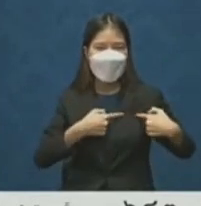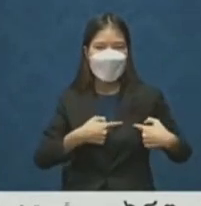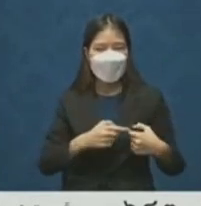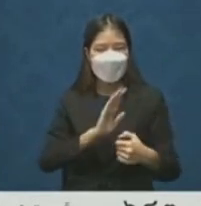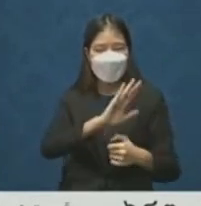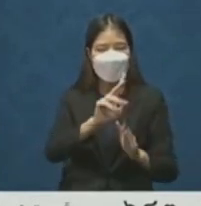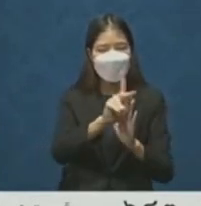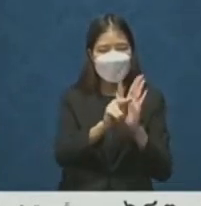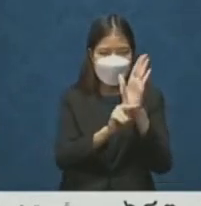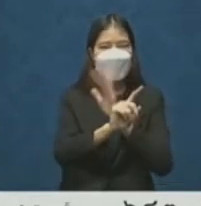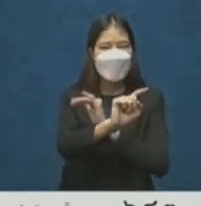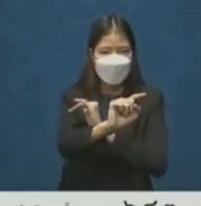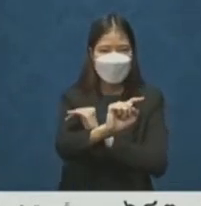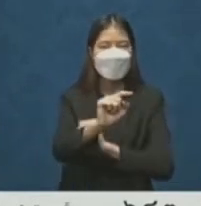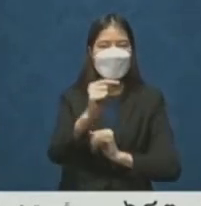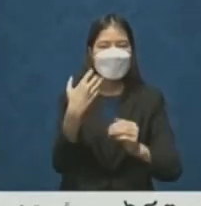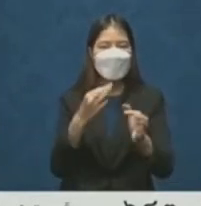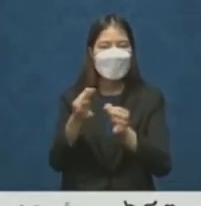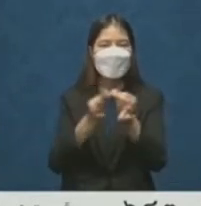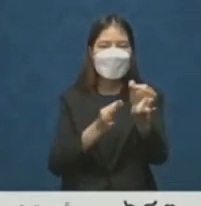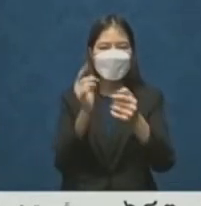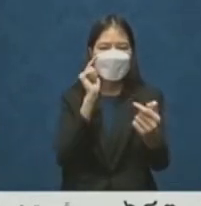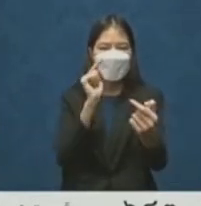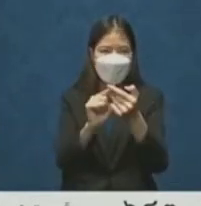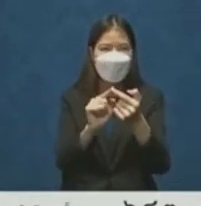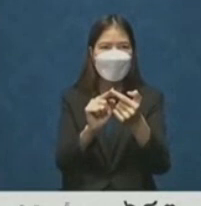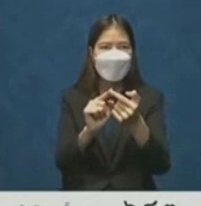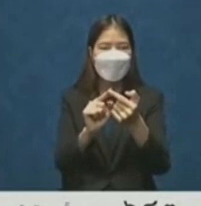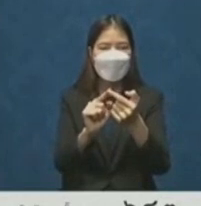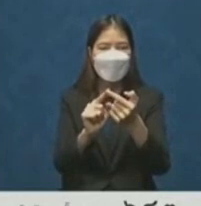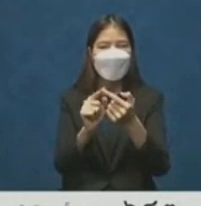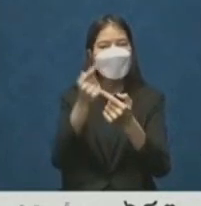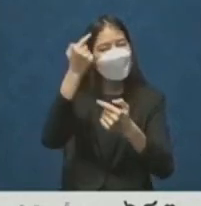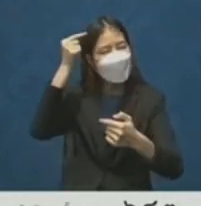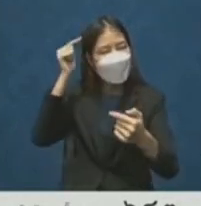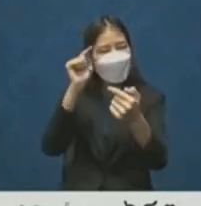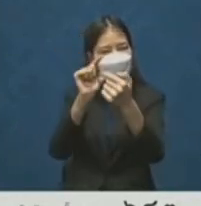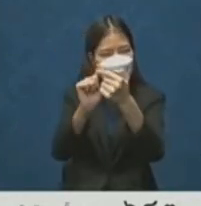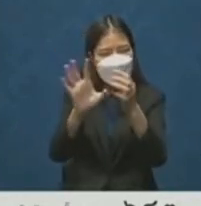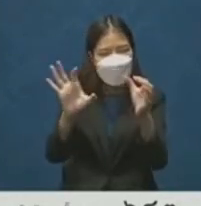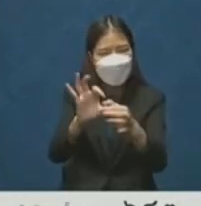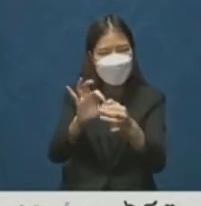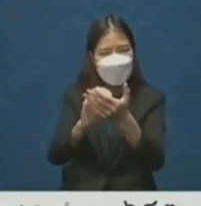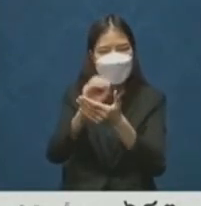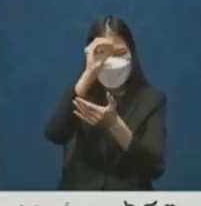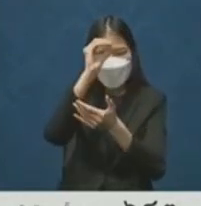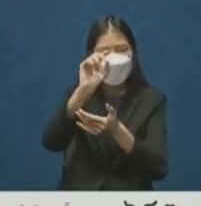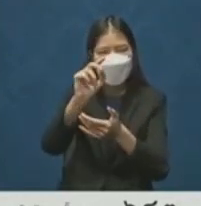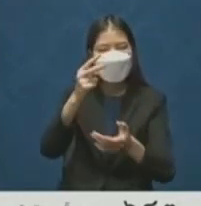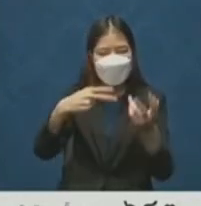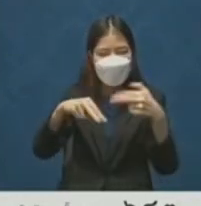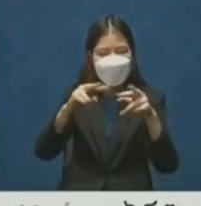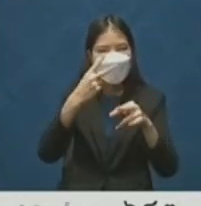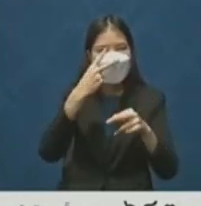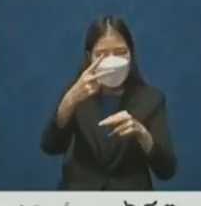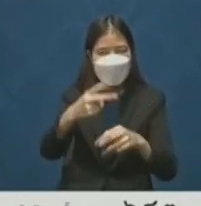หมือนกับหัวใจของกฎหมายฉบับนี้ที่พูดถึงเรื่องวัตถุประสงค์และเป้าหมายของการจัดการศึกษานะครับผ